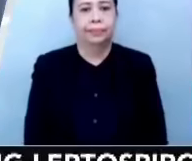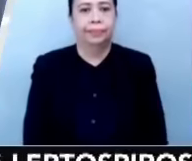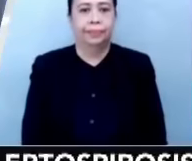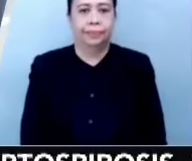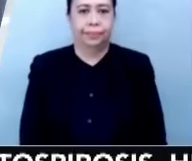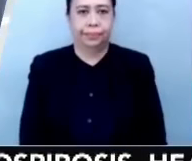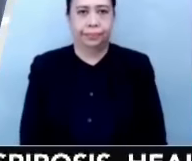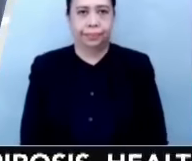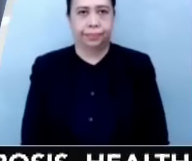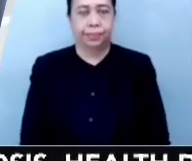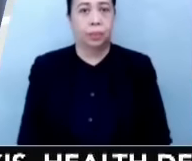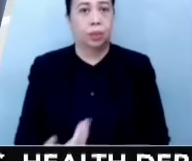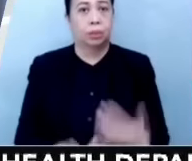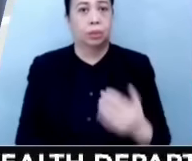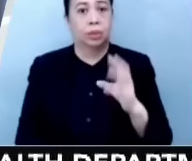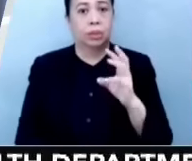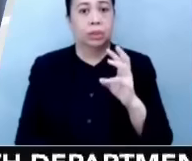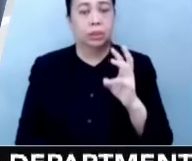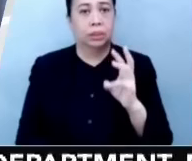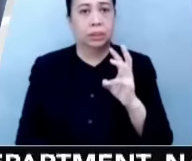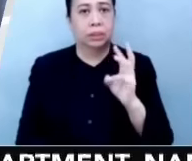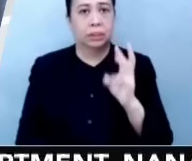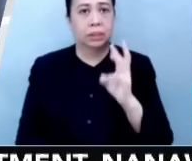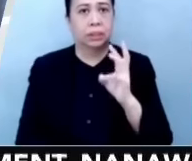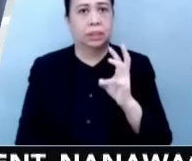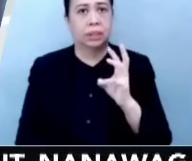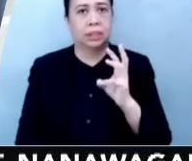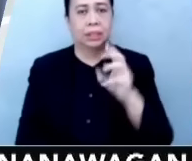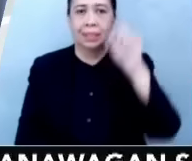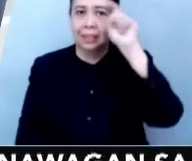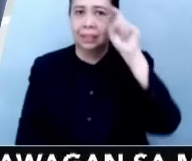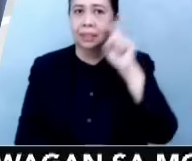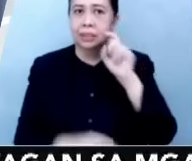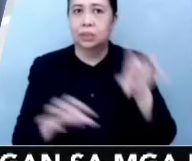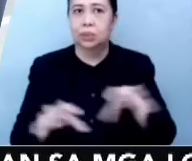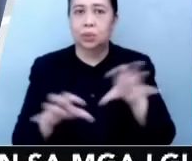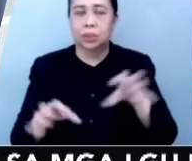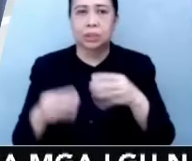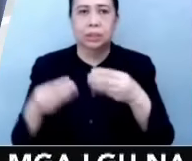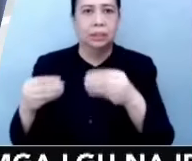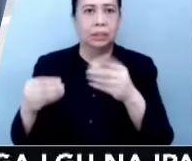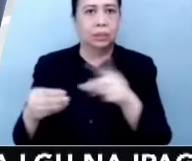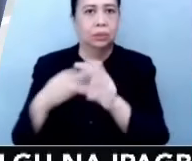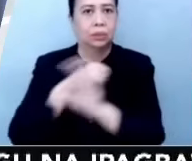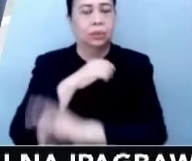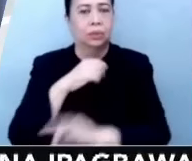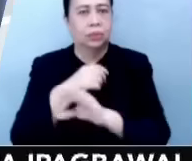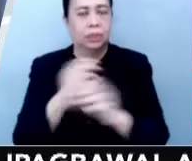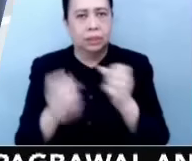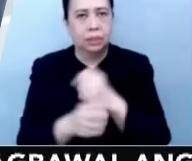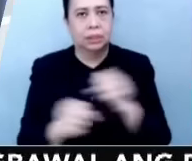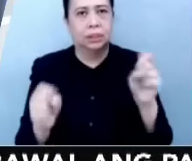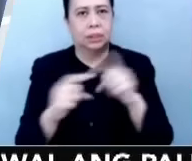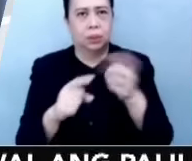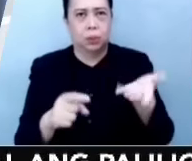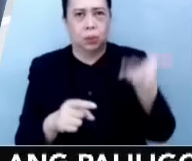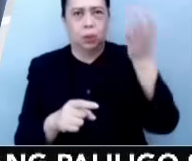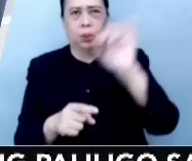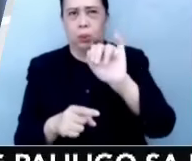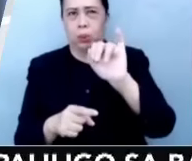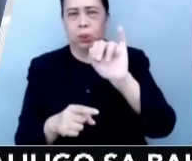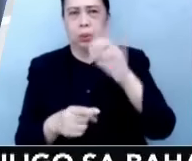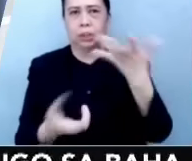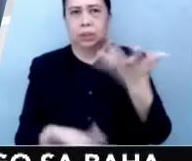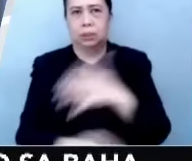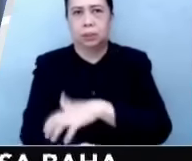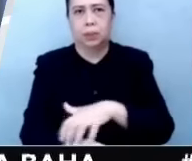Halos 60 sex worker na ibinubugaw umano sa mga dayuhan ang nasagip mula sa tatlong umano'y high-end prostitution den sa Makati.